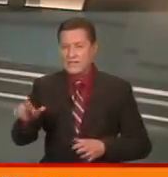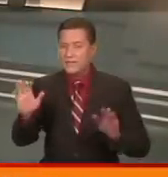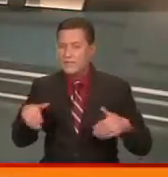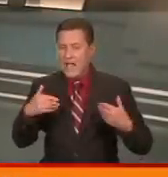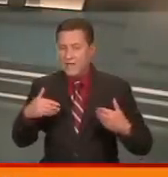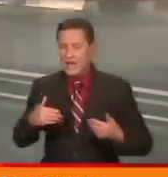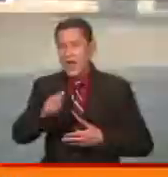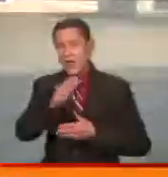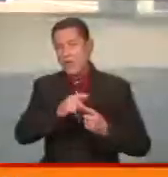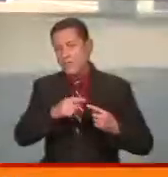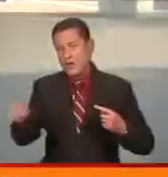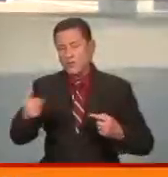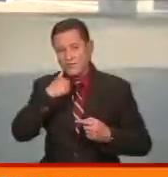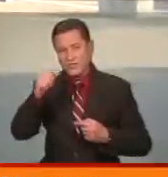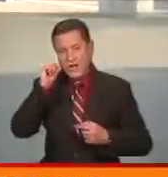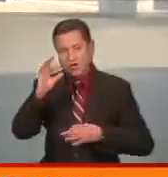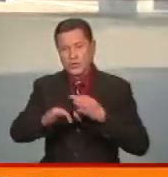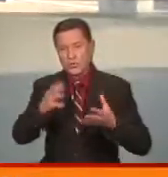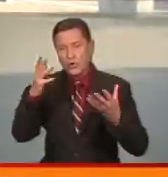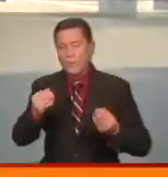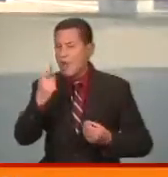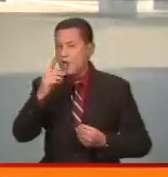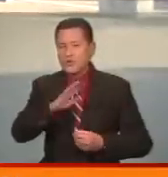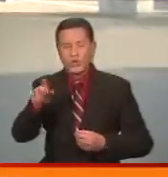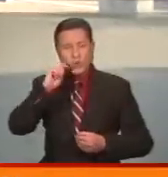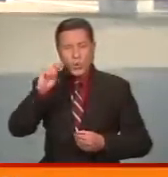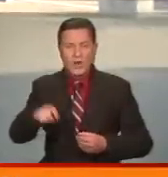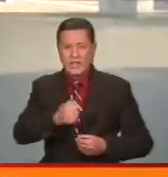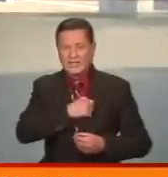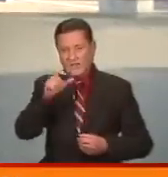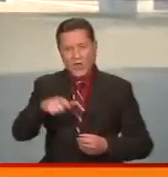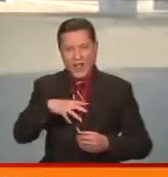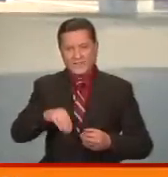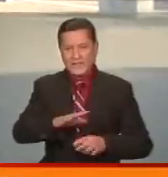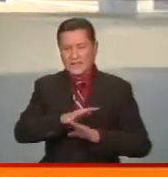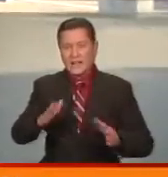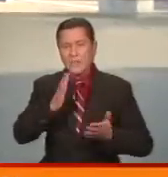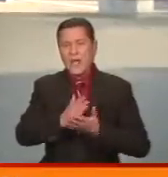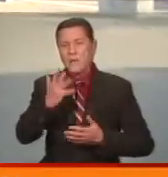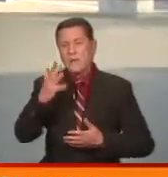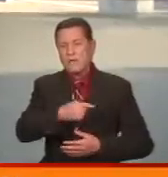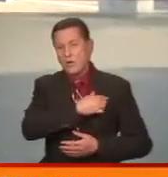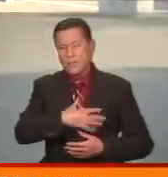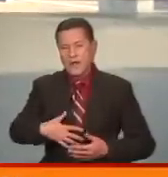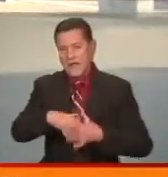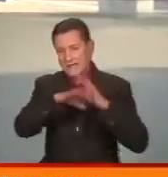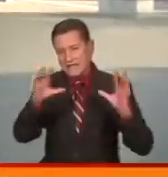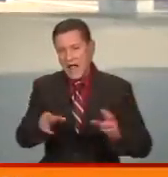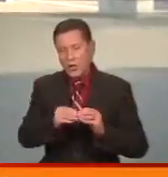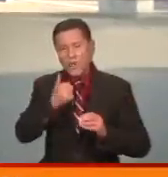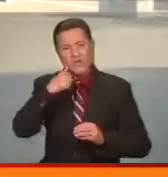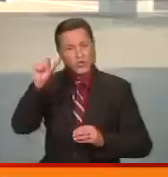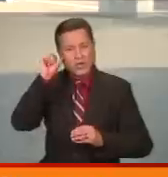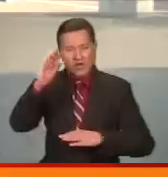Вітаю, Віто. Впродовж учорашньої доби жоден український вояк не загинув, проте маємо 5 поранених. Загалом же від